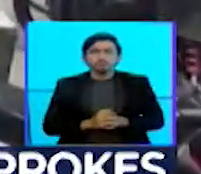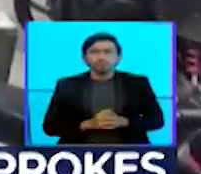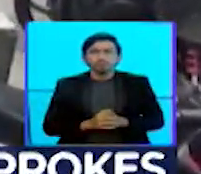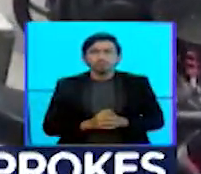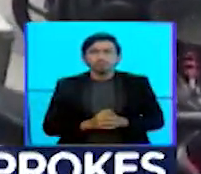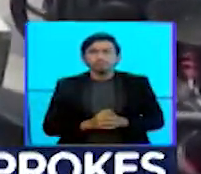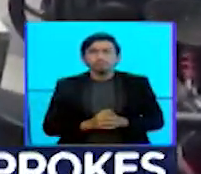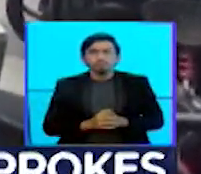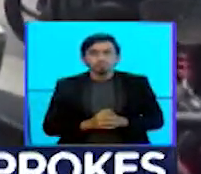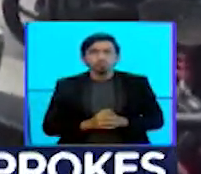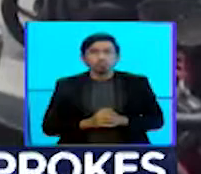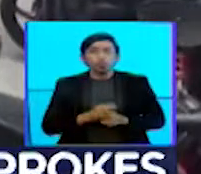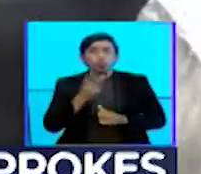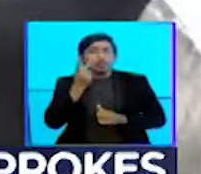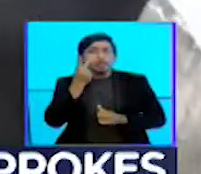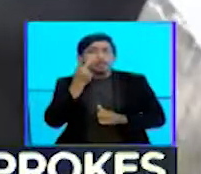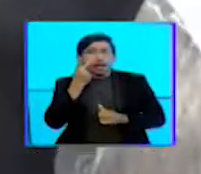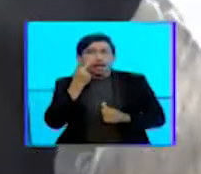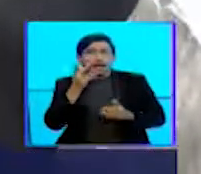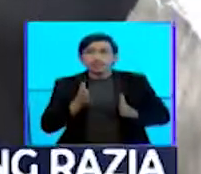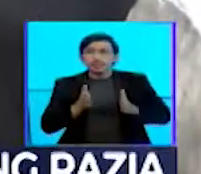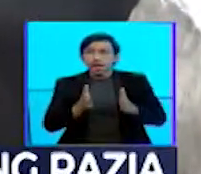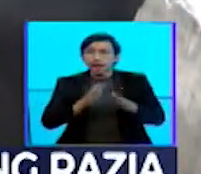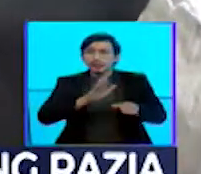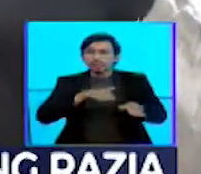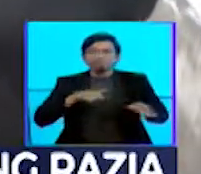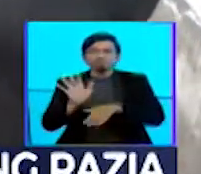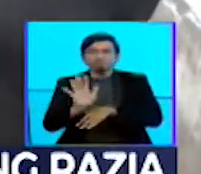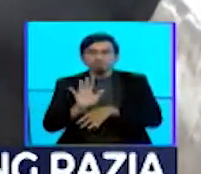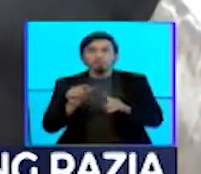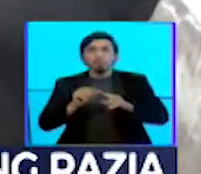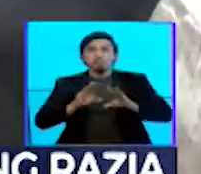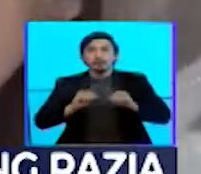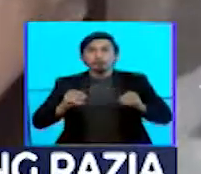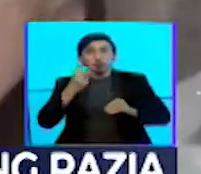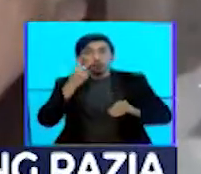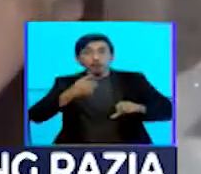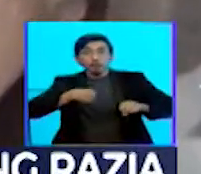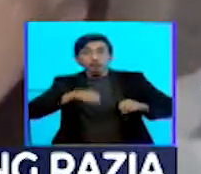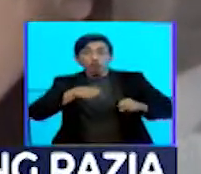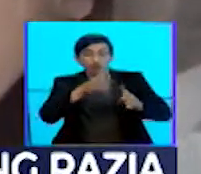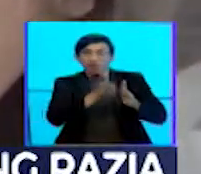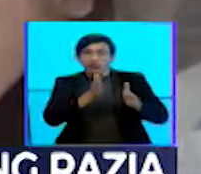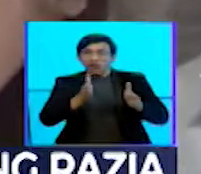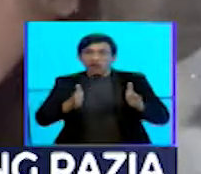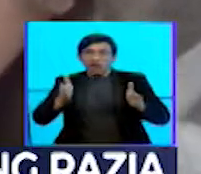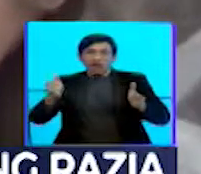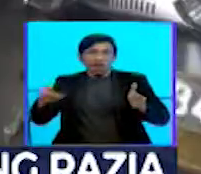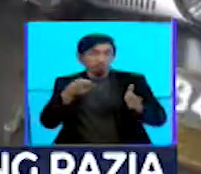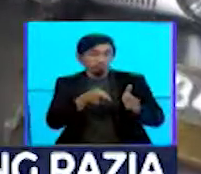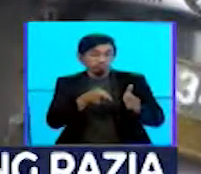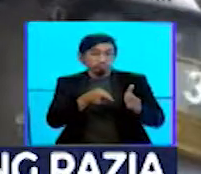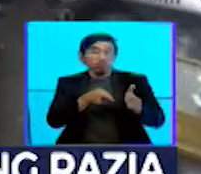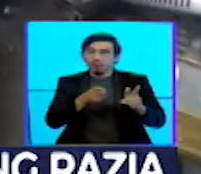Abang, petugas menggelar razia kendaraan yang parkir sembarangan dan mengganggu pejalan kaki. Petugas mencopot pentil ban motor